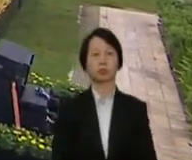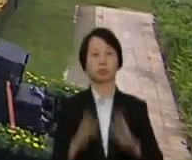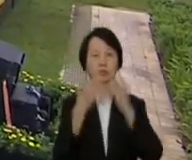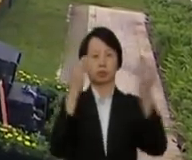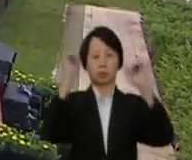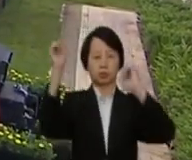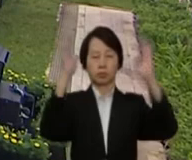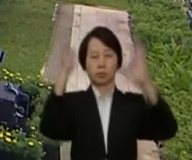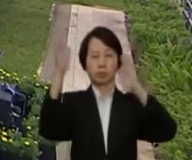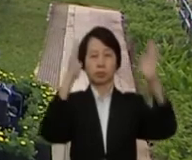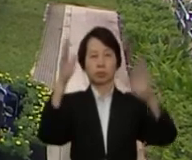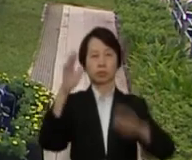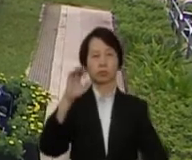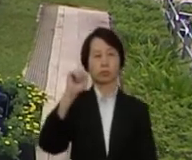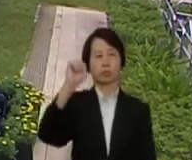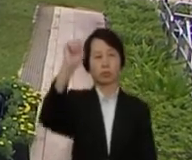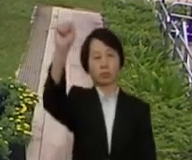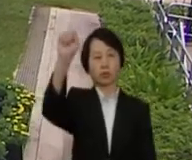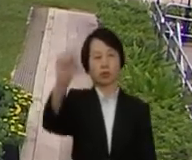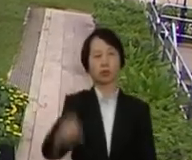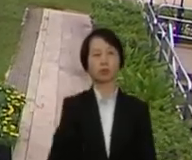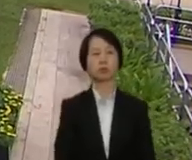teguh bersama. Keluarga Malaysia, teguh bersama.